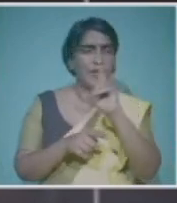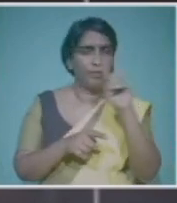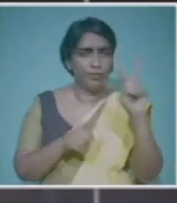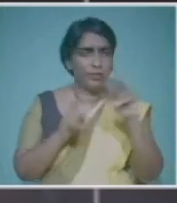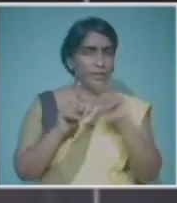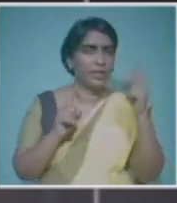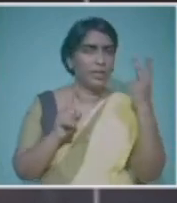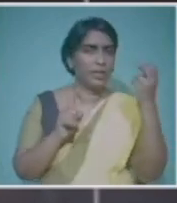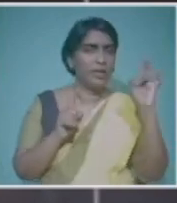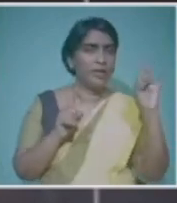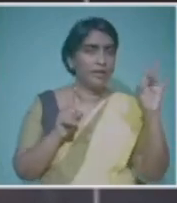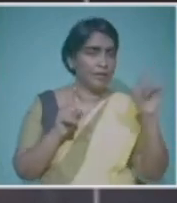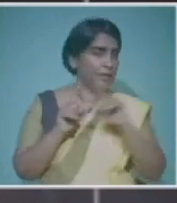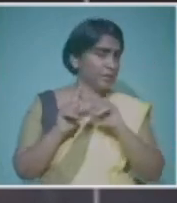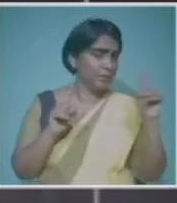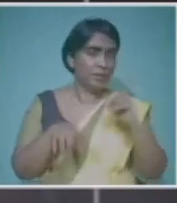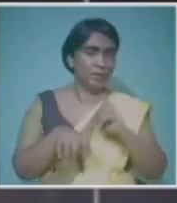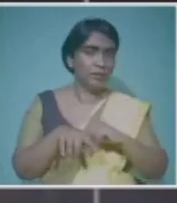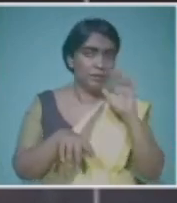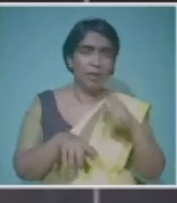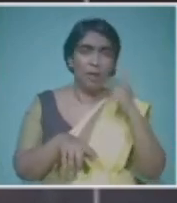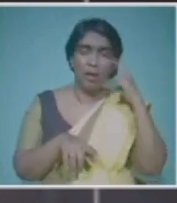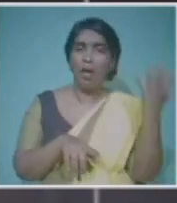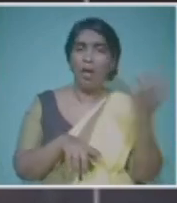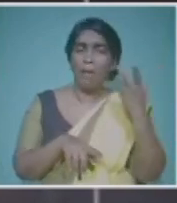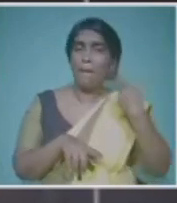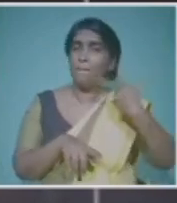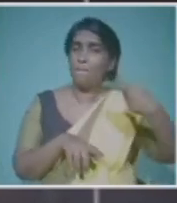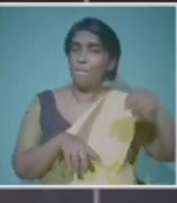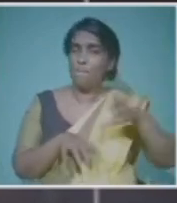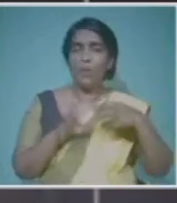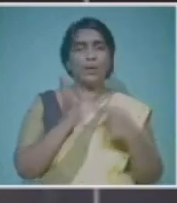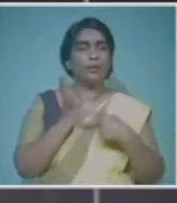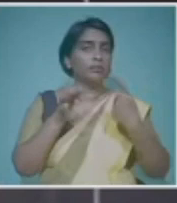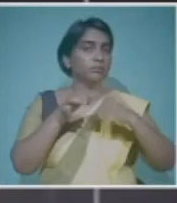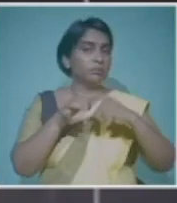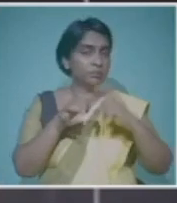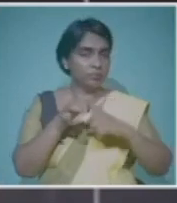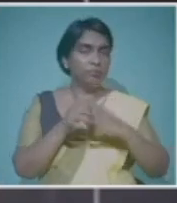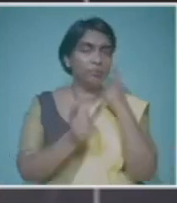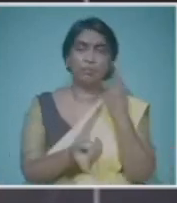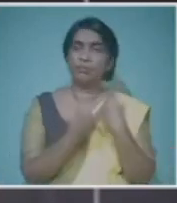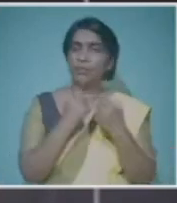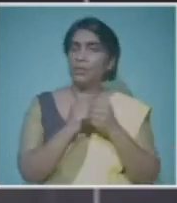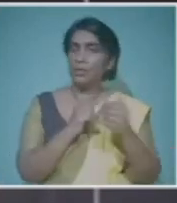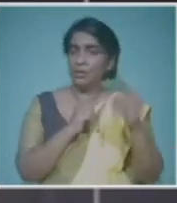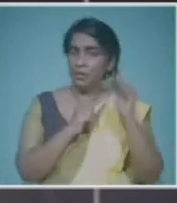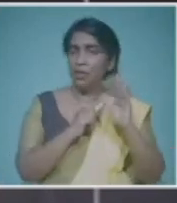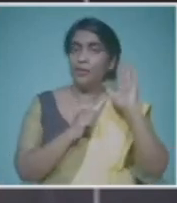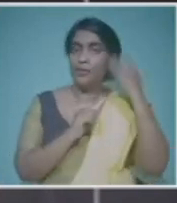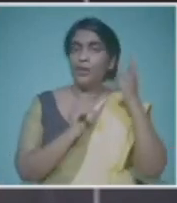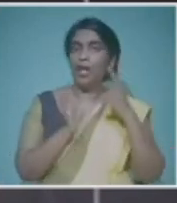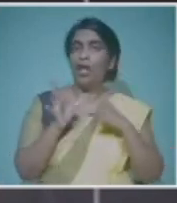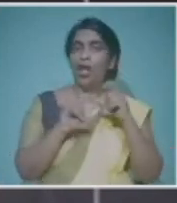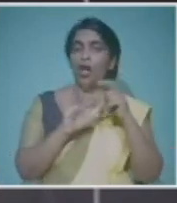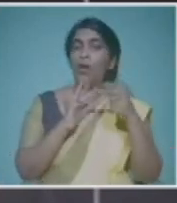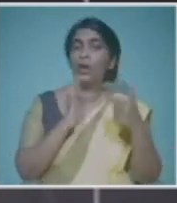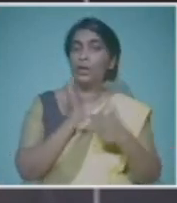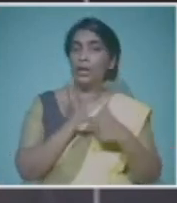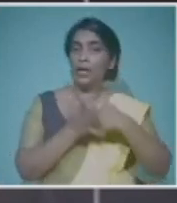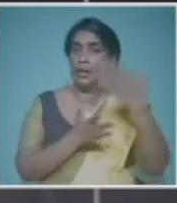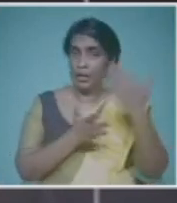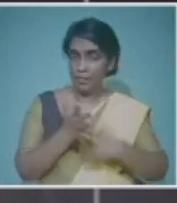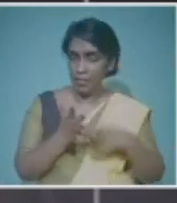2022-25 කාල පරිච්ඡේදයට අදාළව ගල්ලංගුරු මිලදී ගැනීමේ ප්‍රසම්පාදන ක්‍රියාවලිය ඇගෙවීම සම්බන්ධයෙන් විශේෂ විගණන වාර්තාව